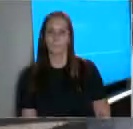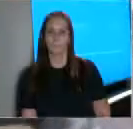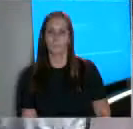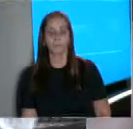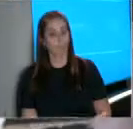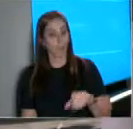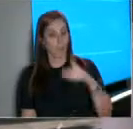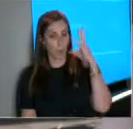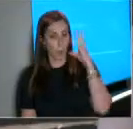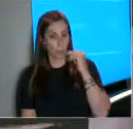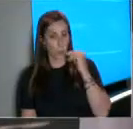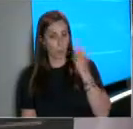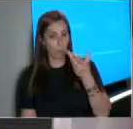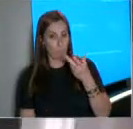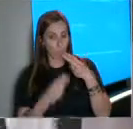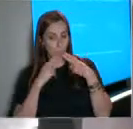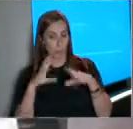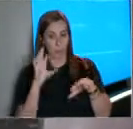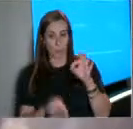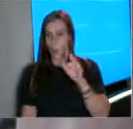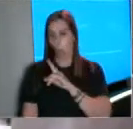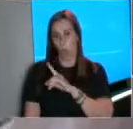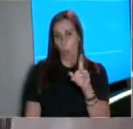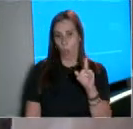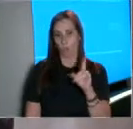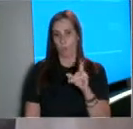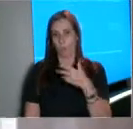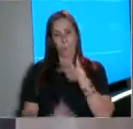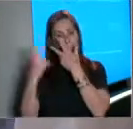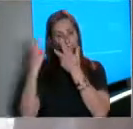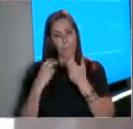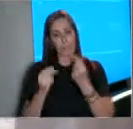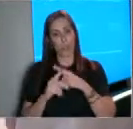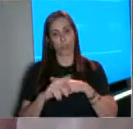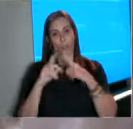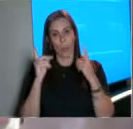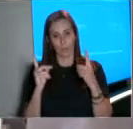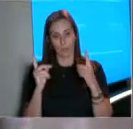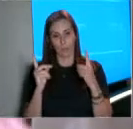משה, אתה מרוצה מתוצאות הבחירות? לא, לצערי ציפינו לתוצאה אחרת.